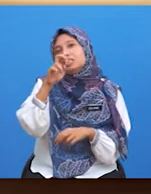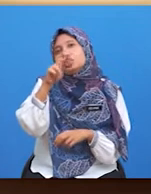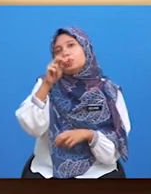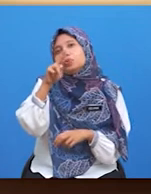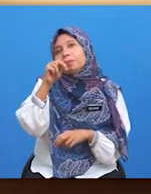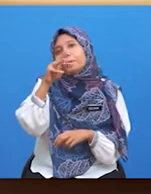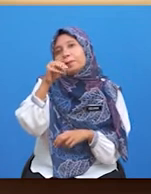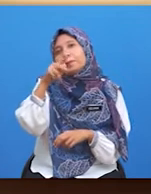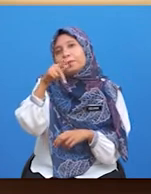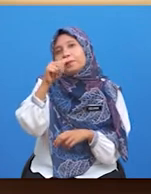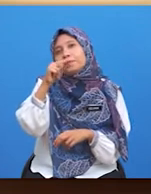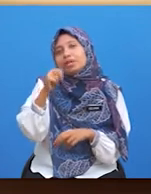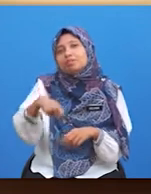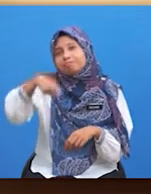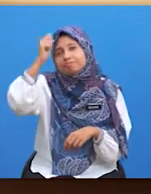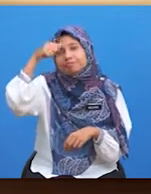menumpang mandi.